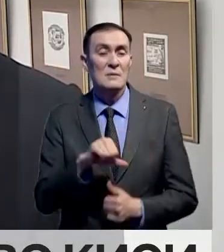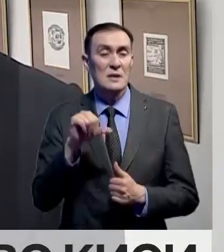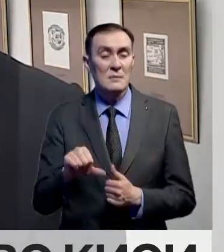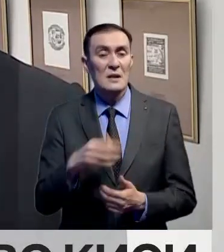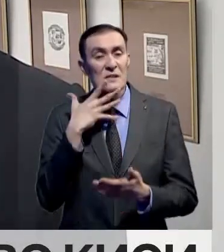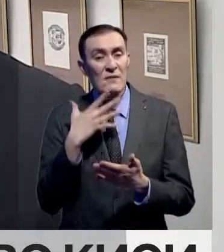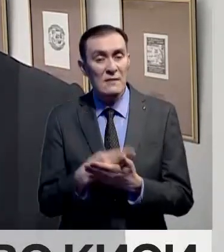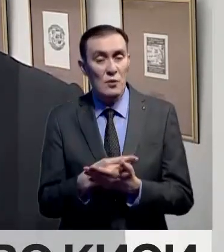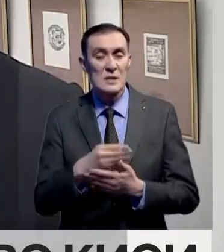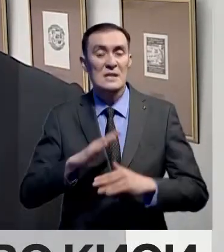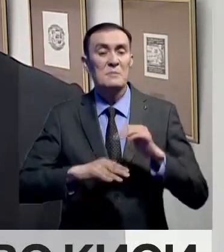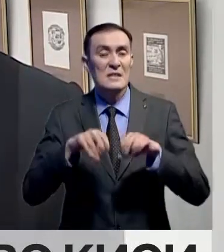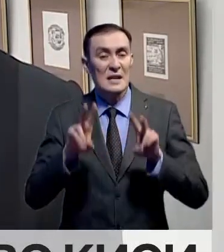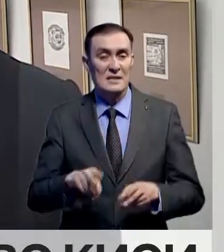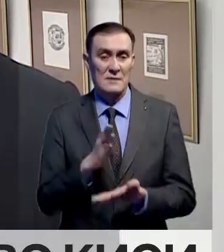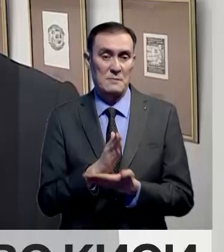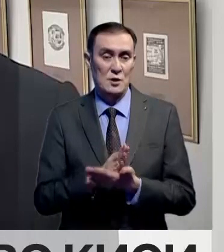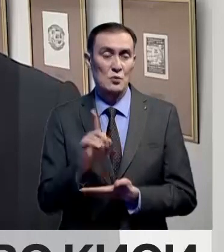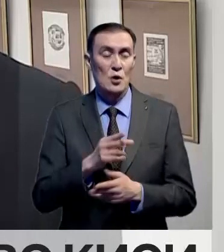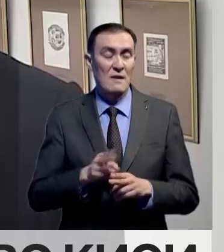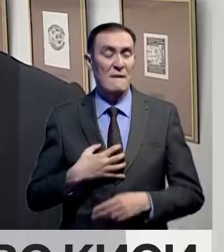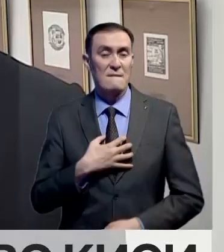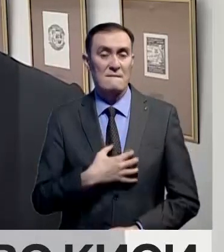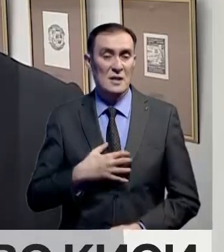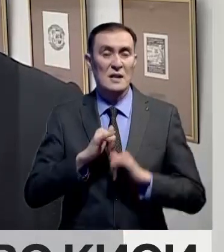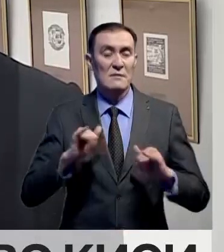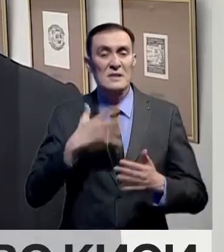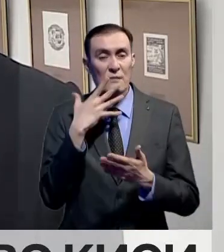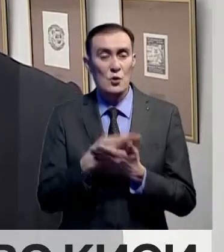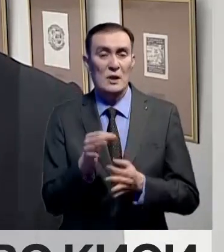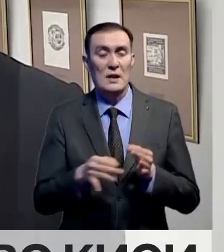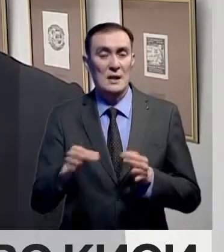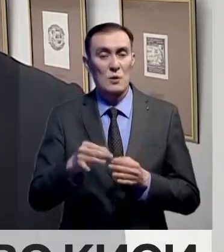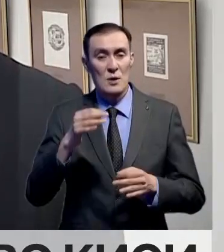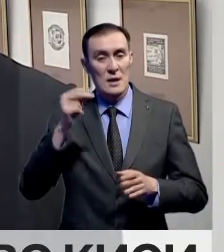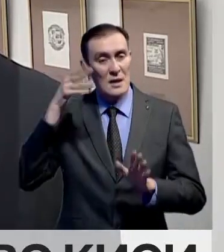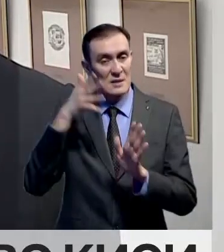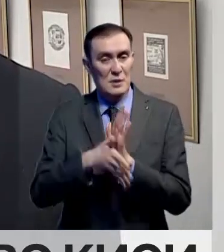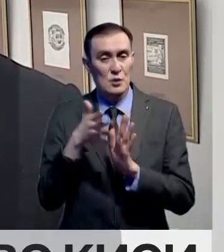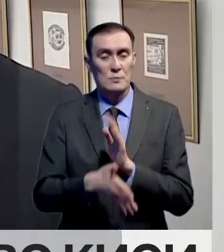региональными экспертами. Почему? Потому что это очень важно, развивать именно региональную экспертизу.